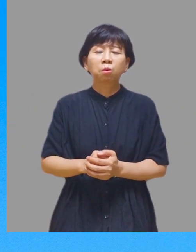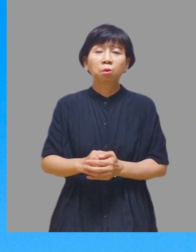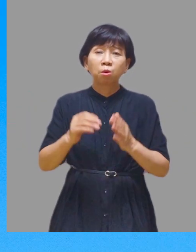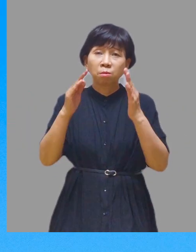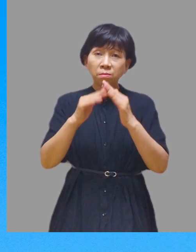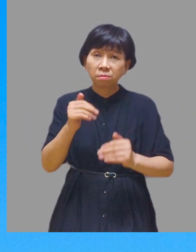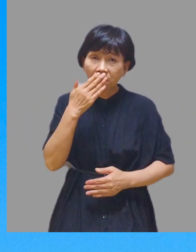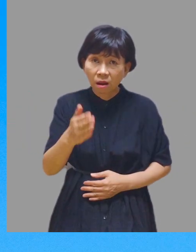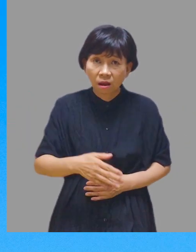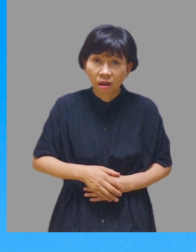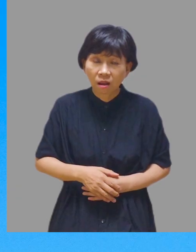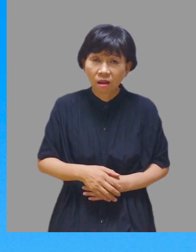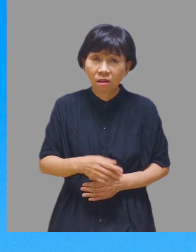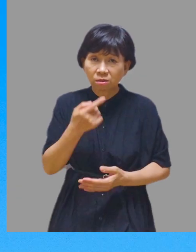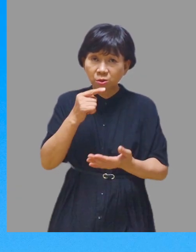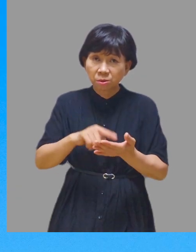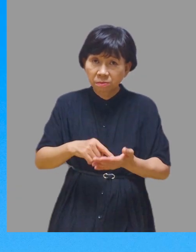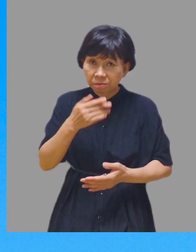수 있을까요?